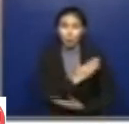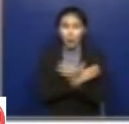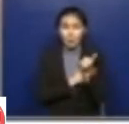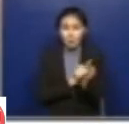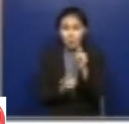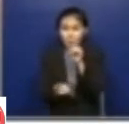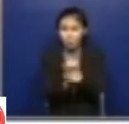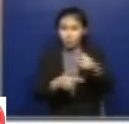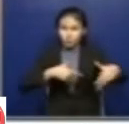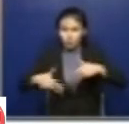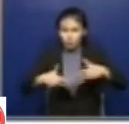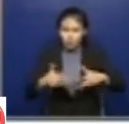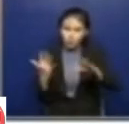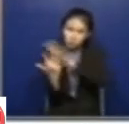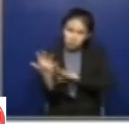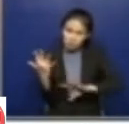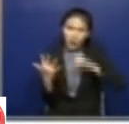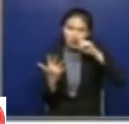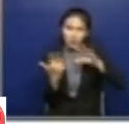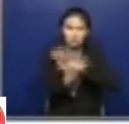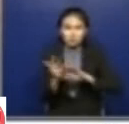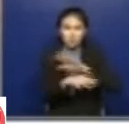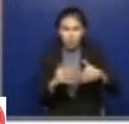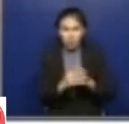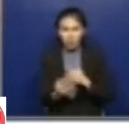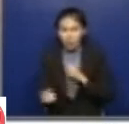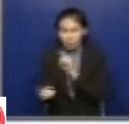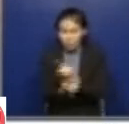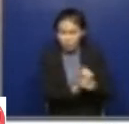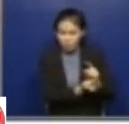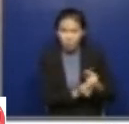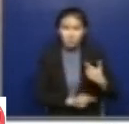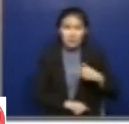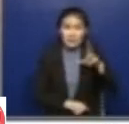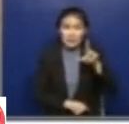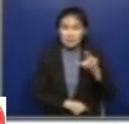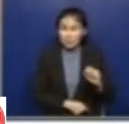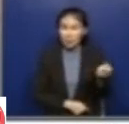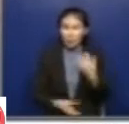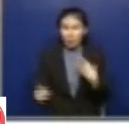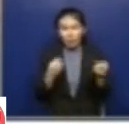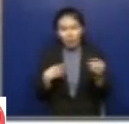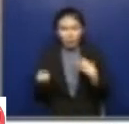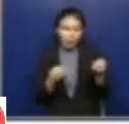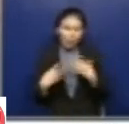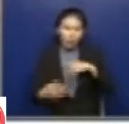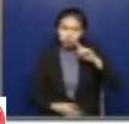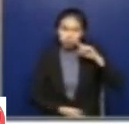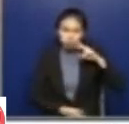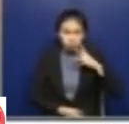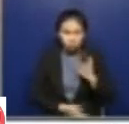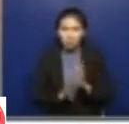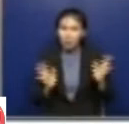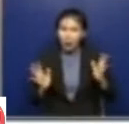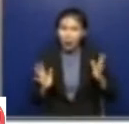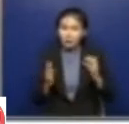าชนในภาคต่างๆทั่วประเทศและรับเรื่องร้องเรียนที่สภาแห่งนี้ครั้งแล้วครั้งเล่าจนทราบถึง